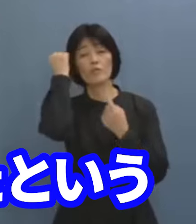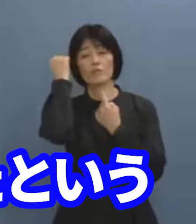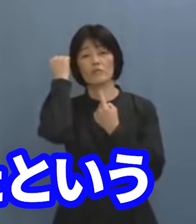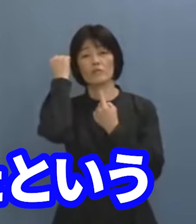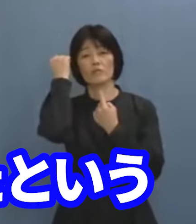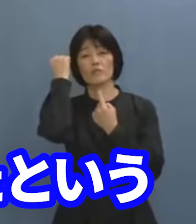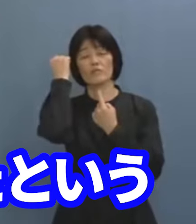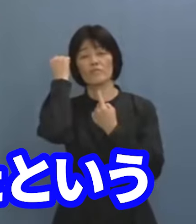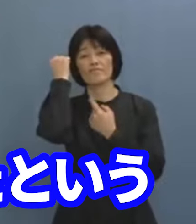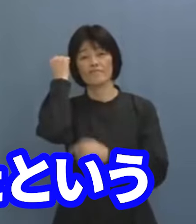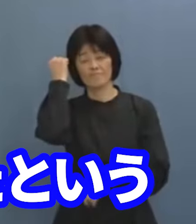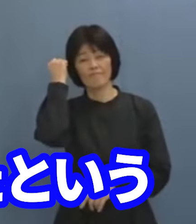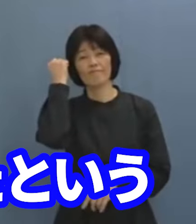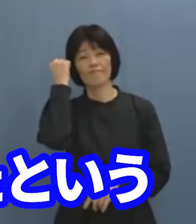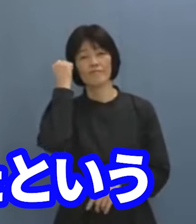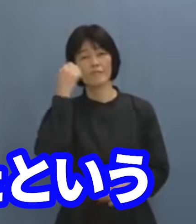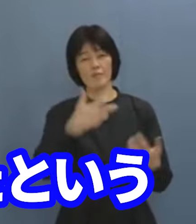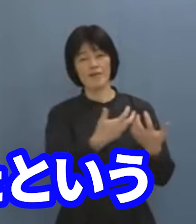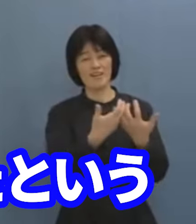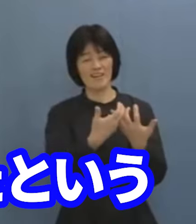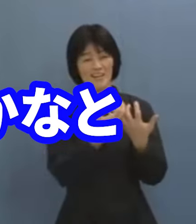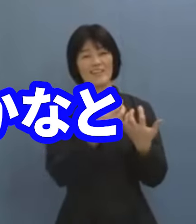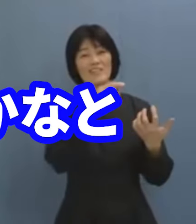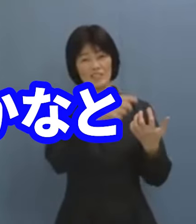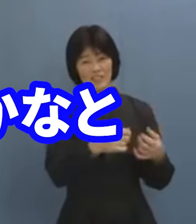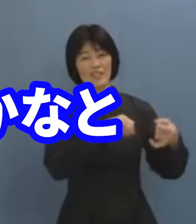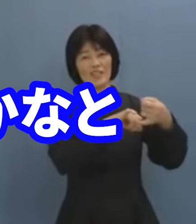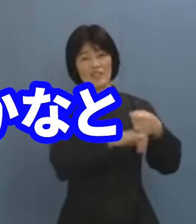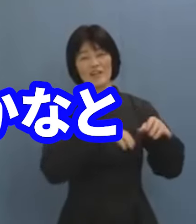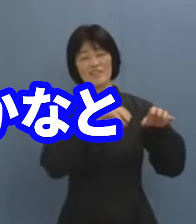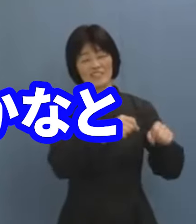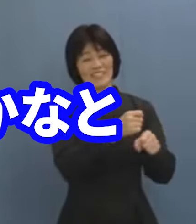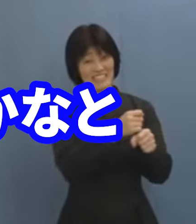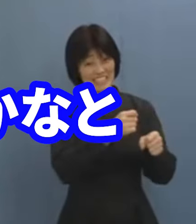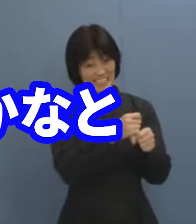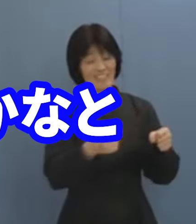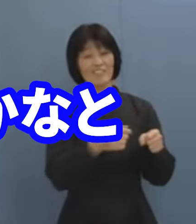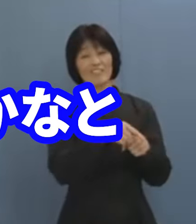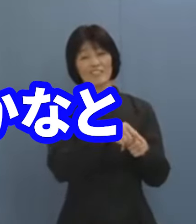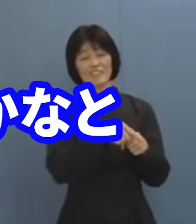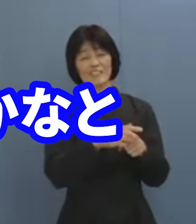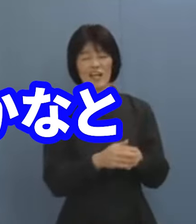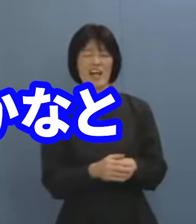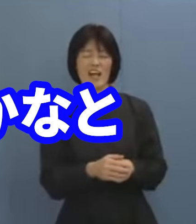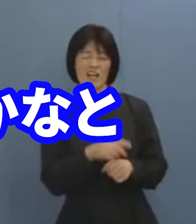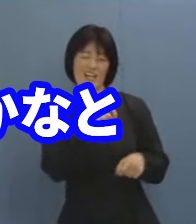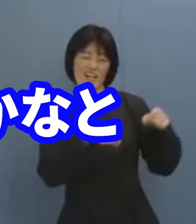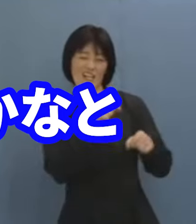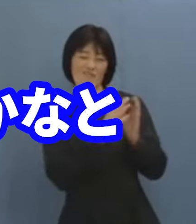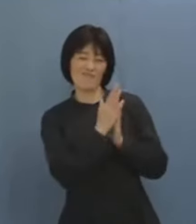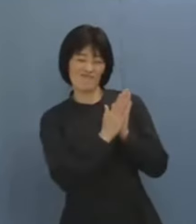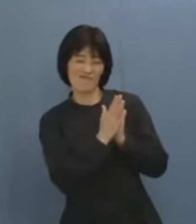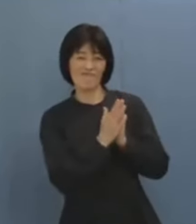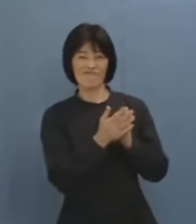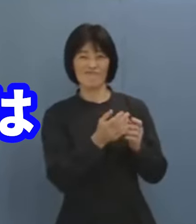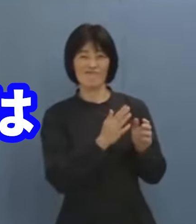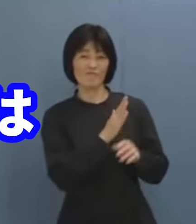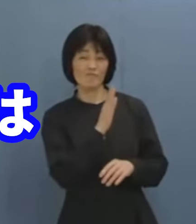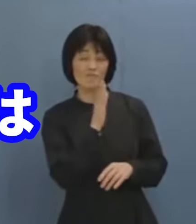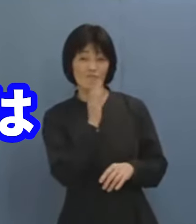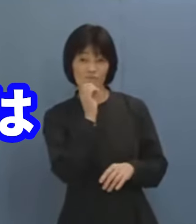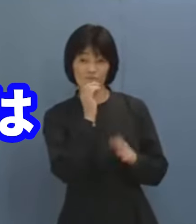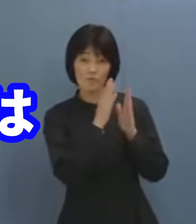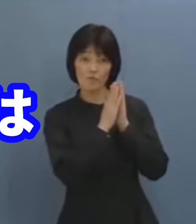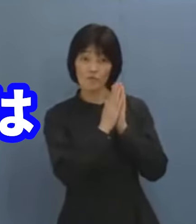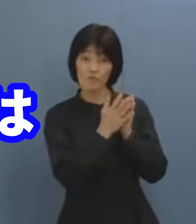か枠が難しくて取りにくかったというところで、なんとかならないかなということをお